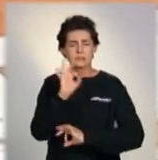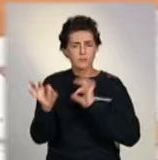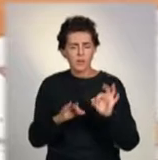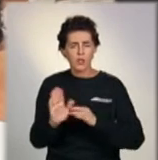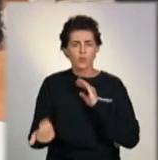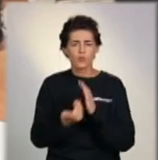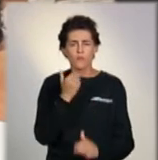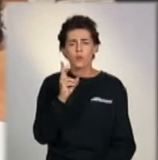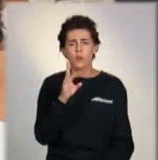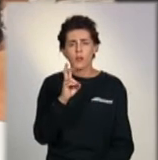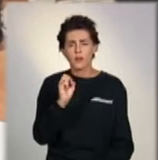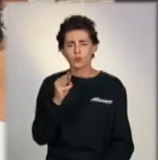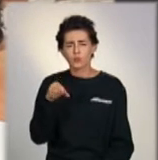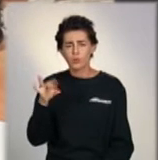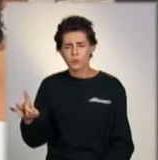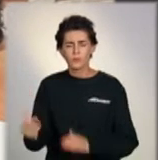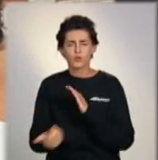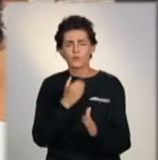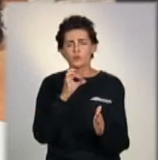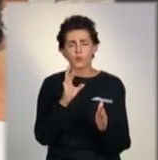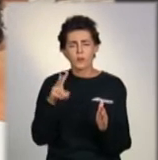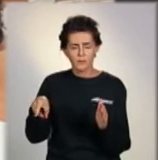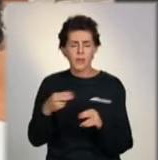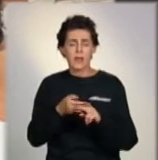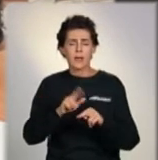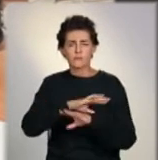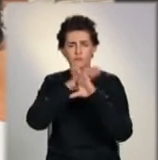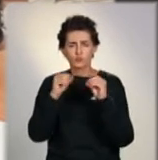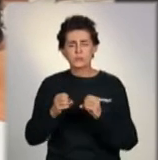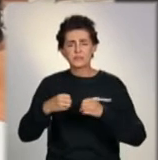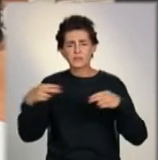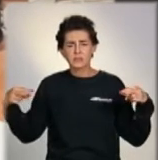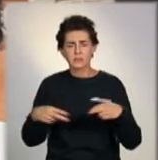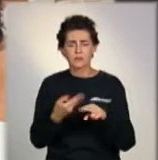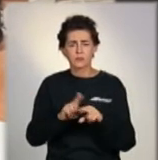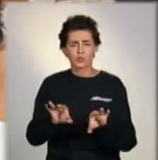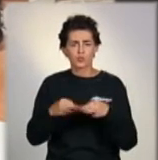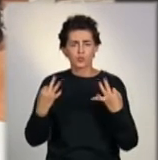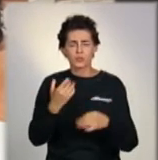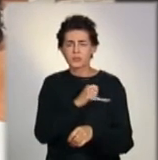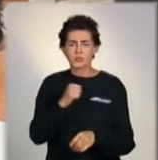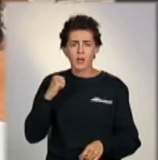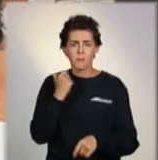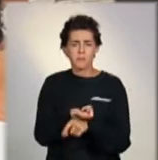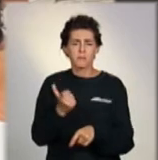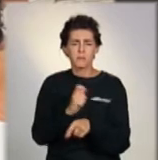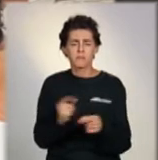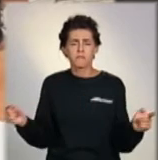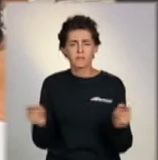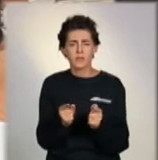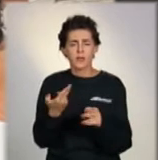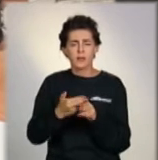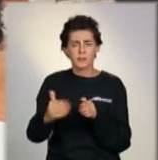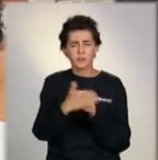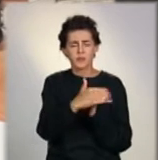новыми коллекторами, с новыми соплами специальными, которые позволяли максимизировать